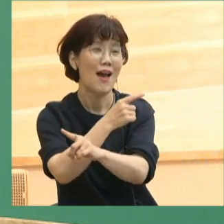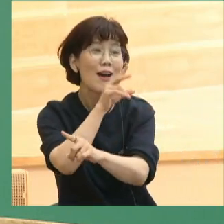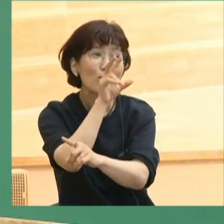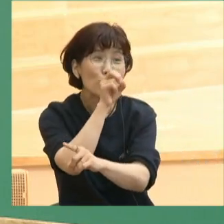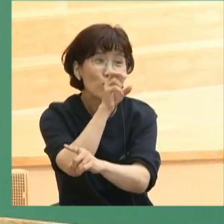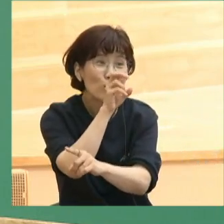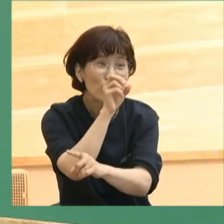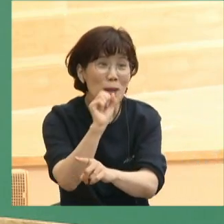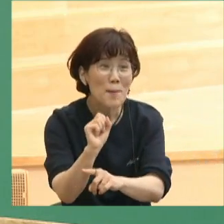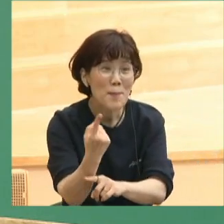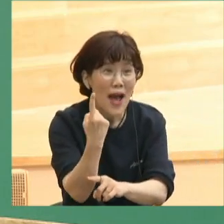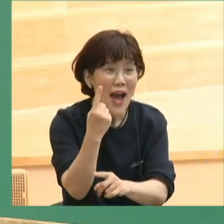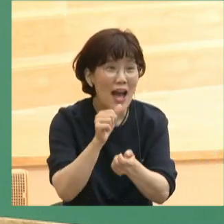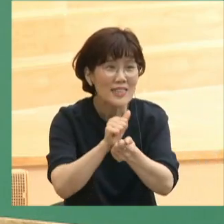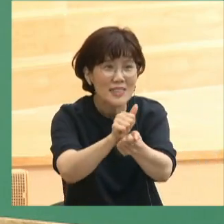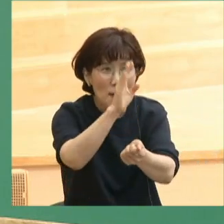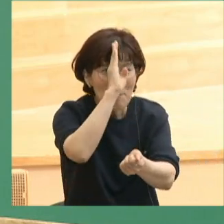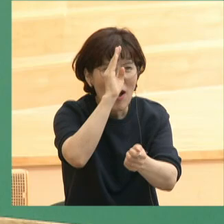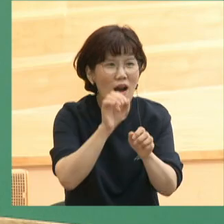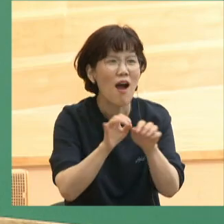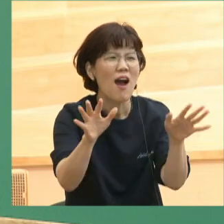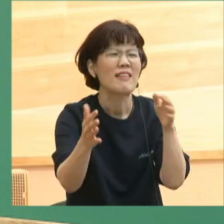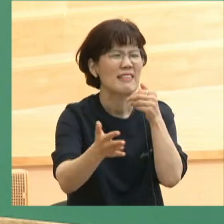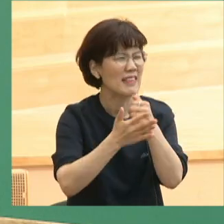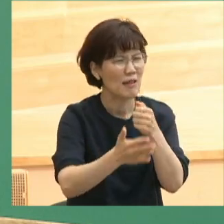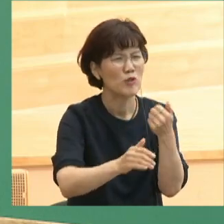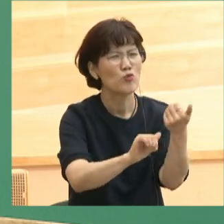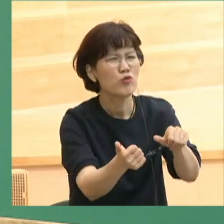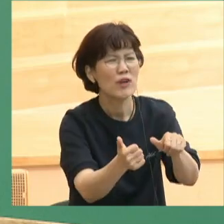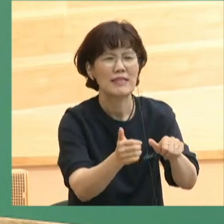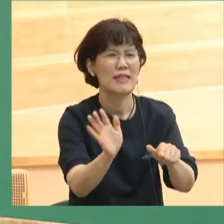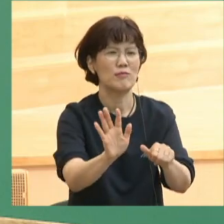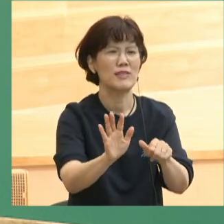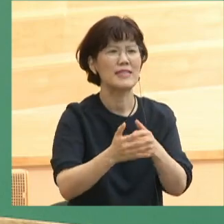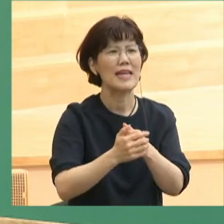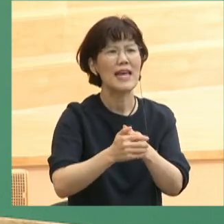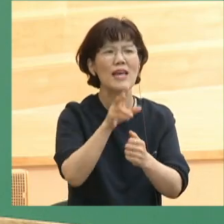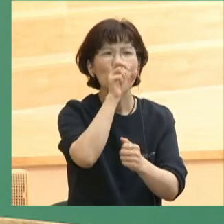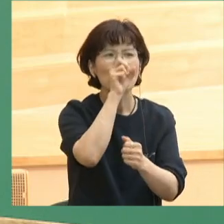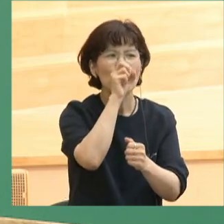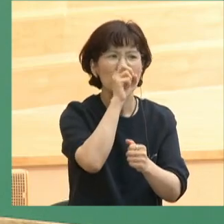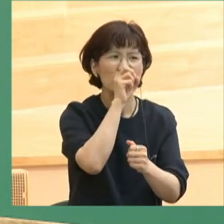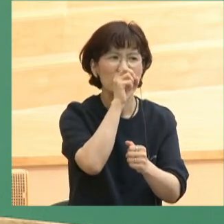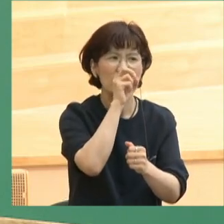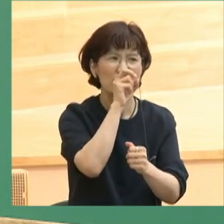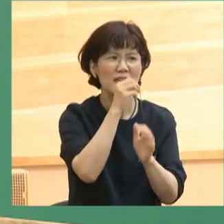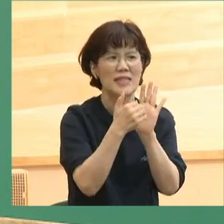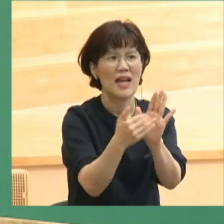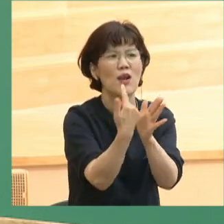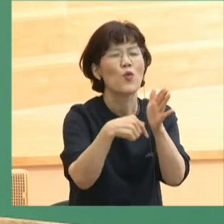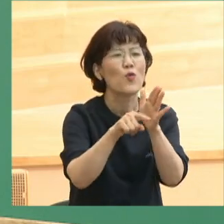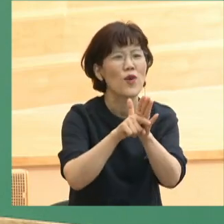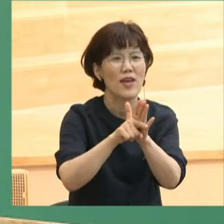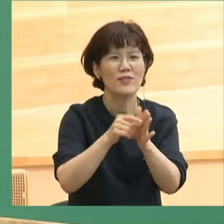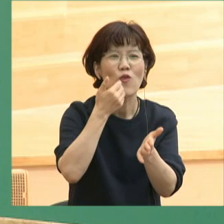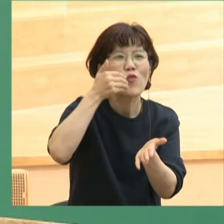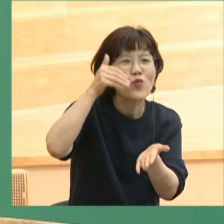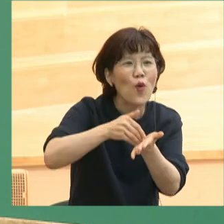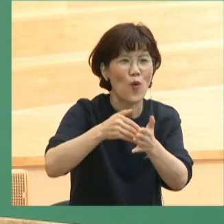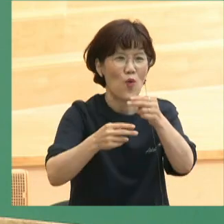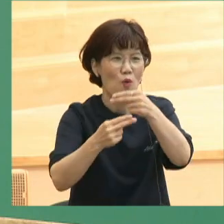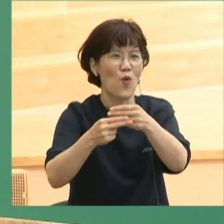때문에 옮겨서 사람들에게 병이 옮겨졌잖아요. 그래서 쥐들이 창궐하지 못하도록 이제 벽돌로 돌로 석조